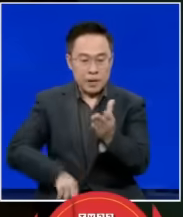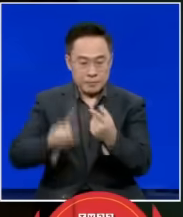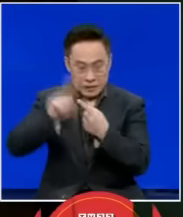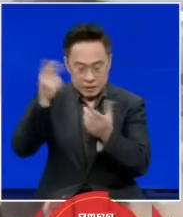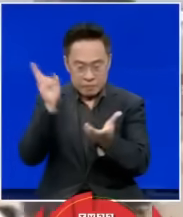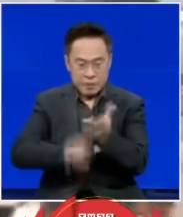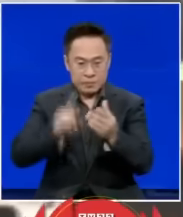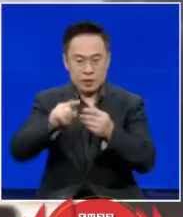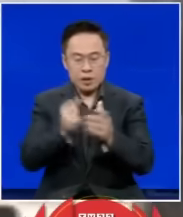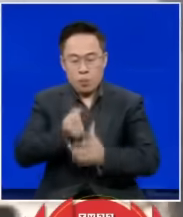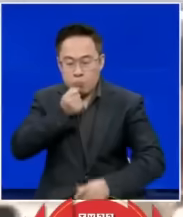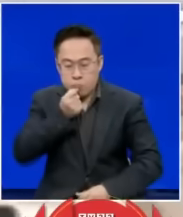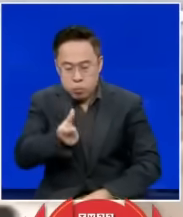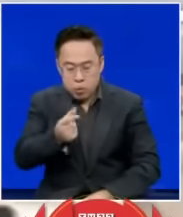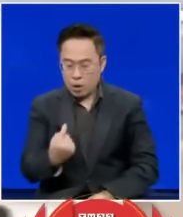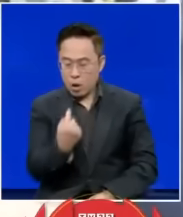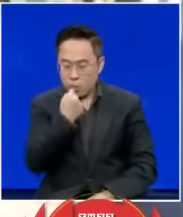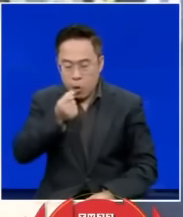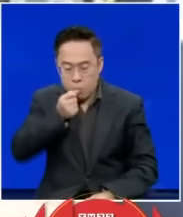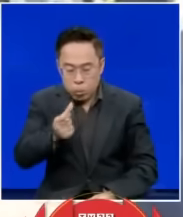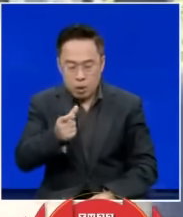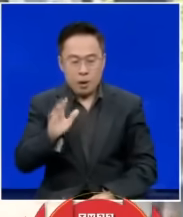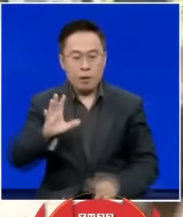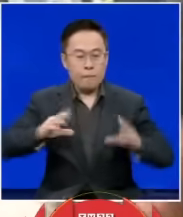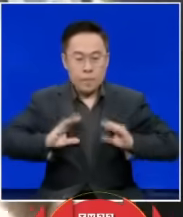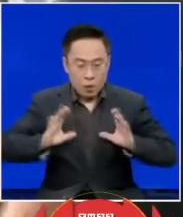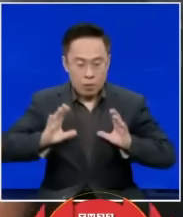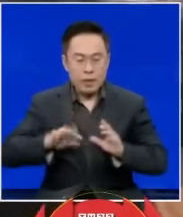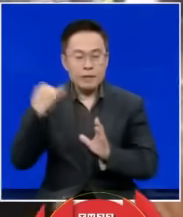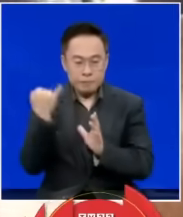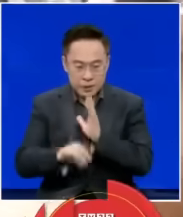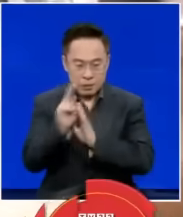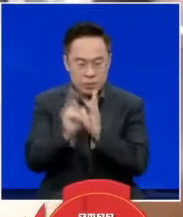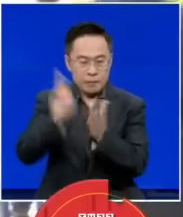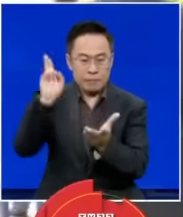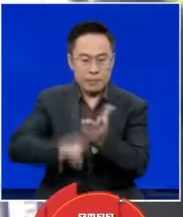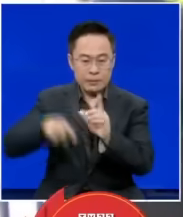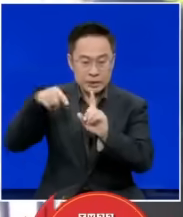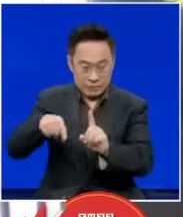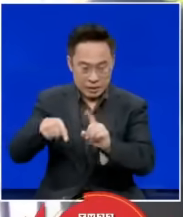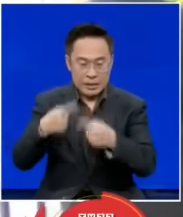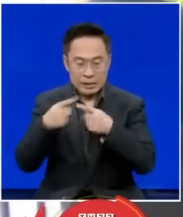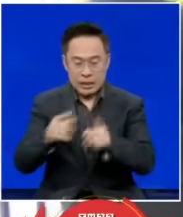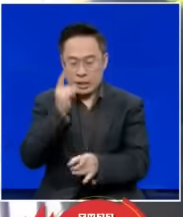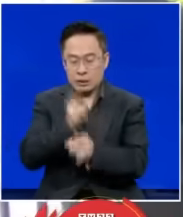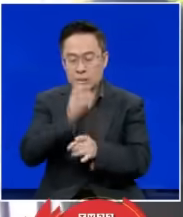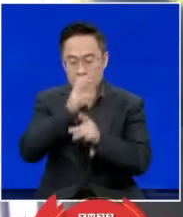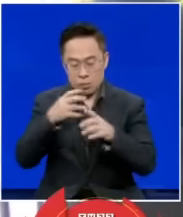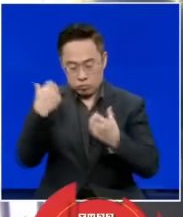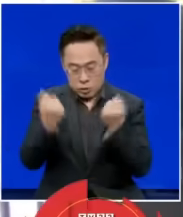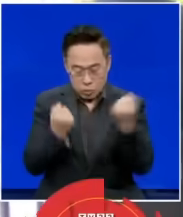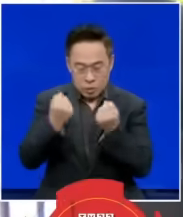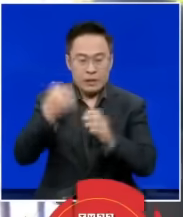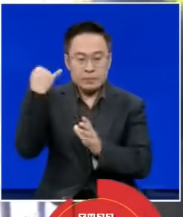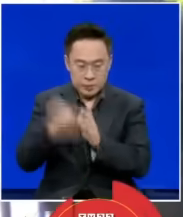ที่สั่งให้มีการทดสอบผู้ขับขี่ในรถขณะเมาสุราเป็นเงินจำนวน 1,000 บาทแล้วก็คุมตัวผู้ต้องหาส่งฟ้องต่อศาล